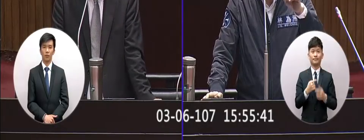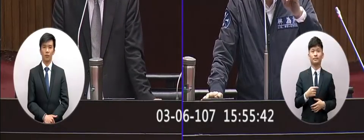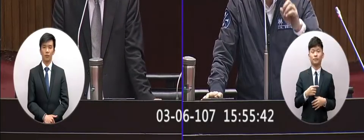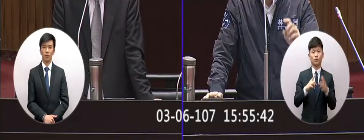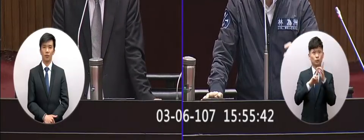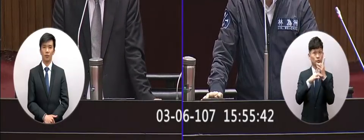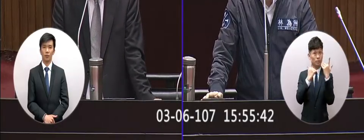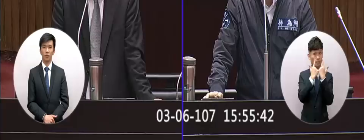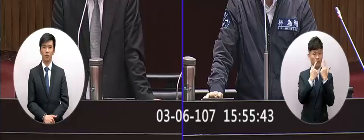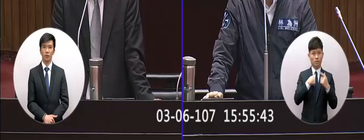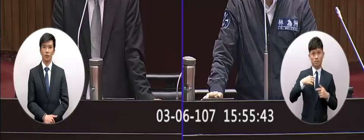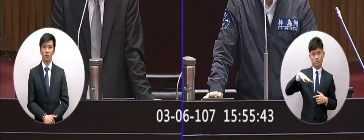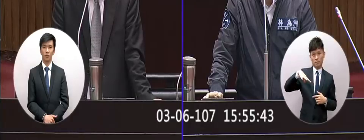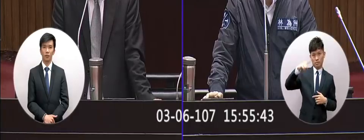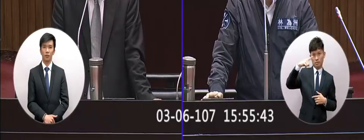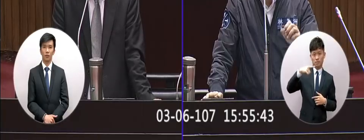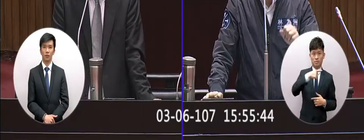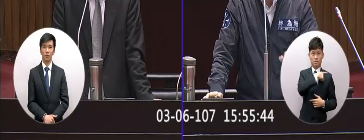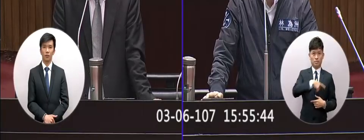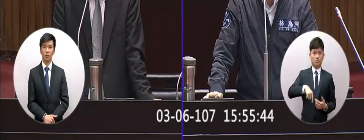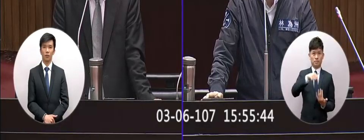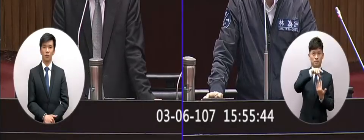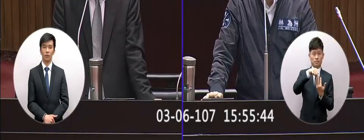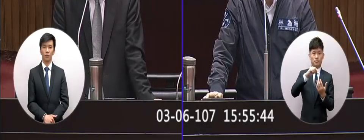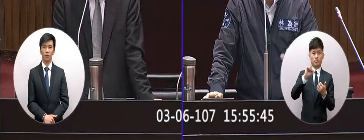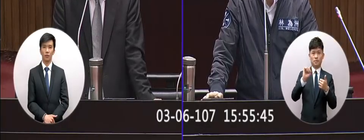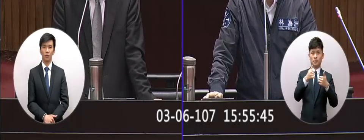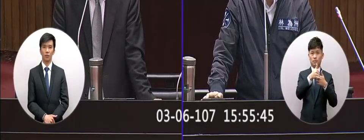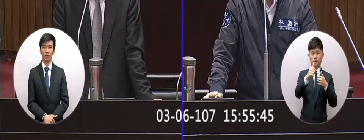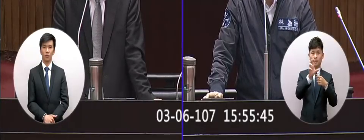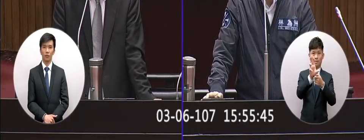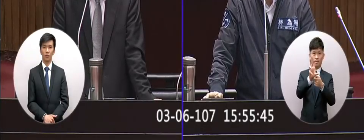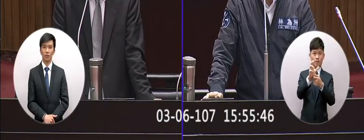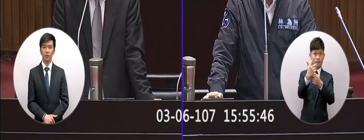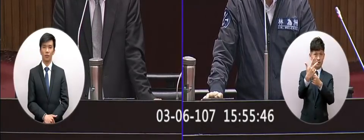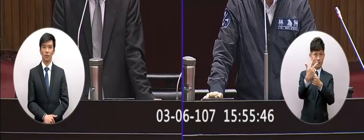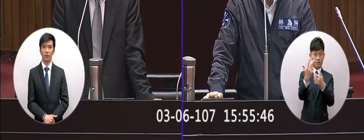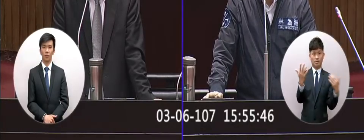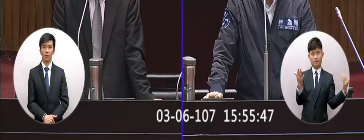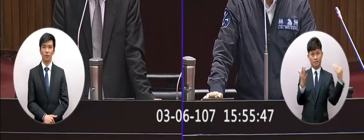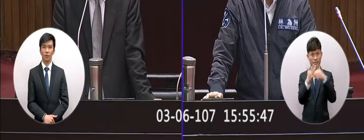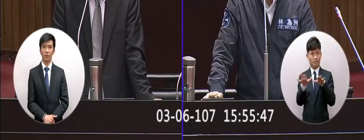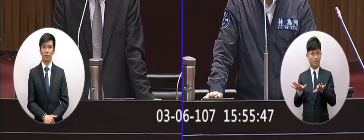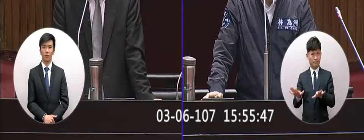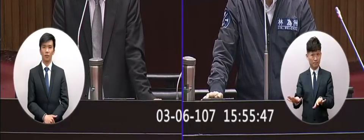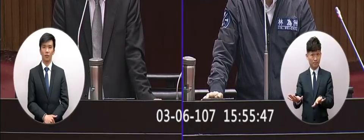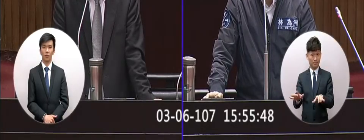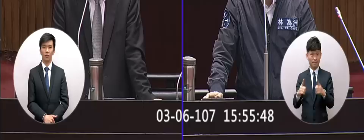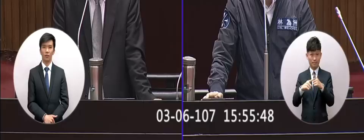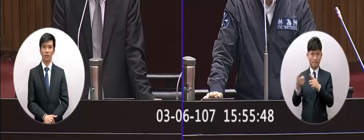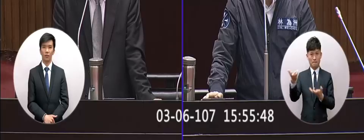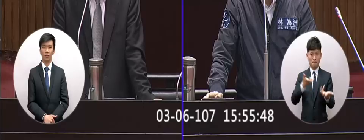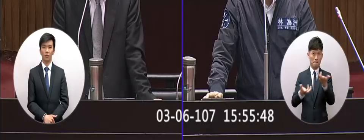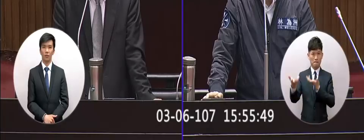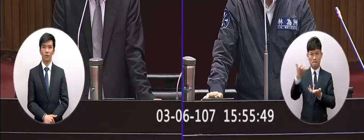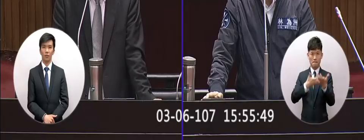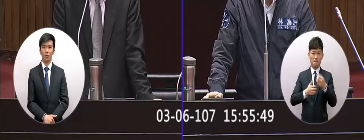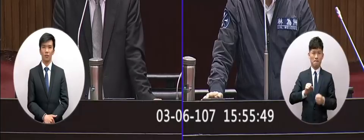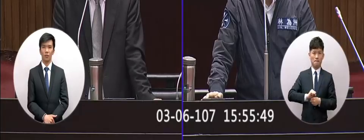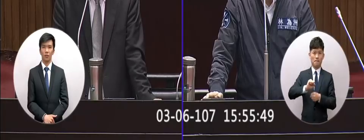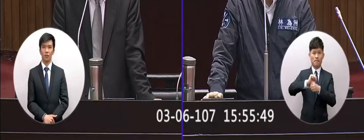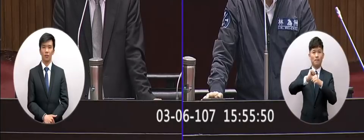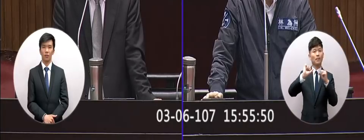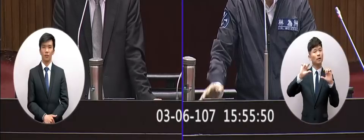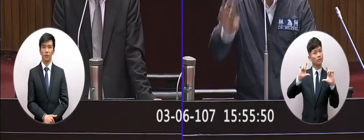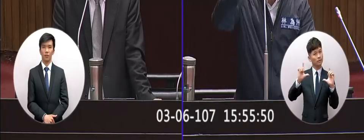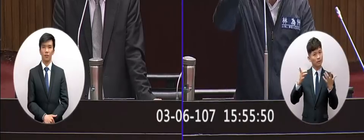从我第一次选议员是87年到现在人口成长了